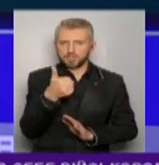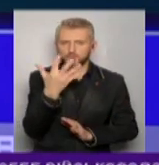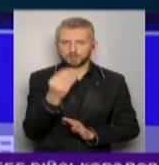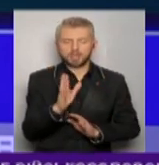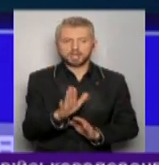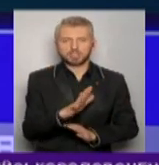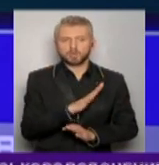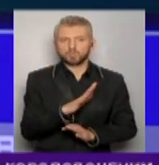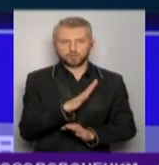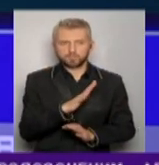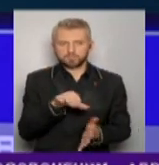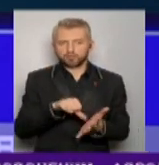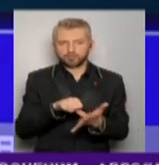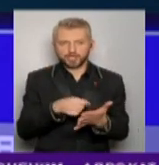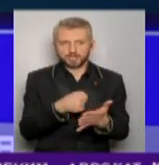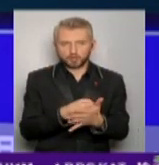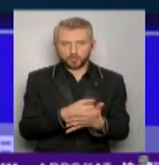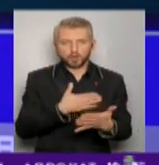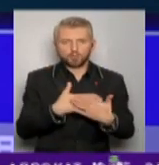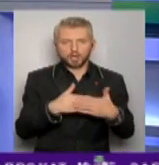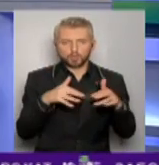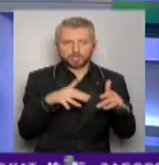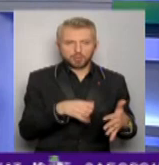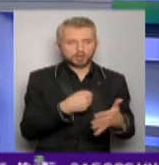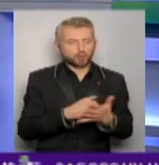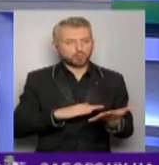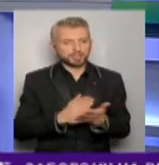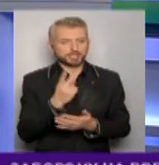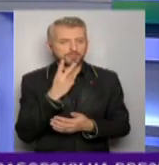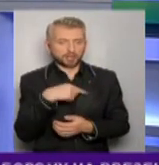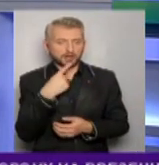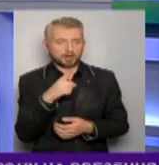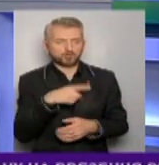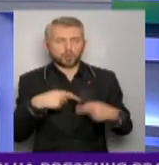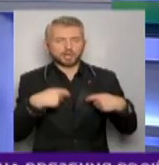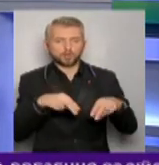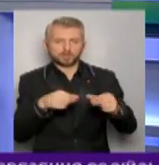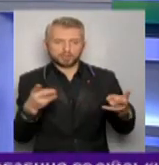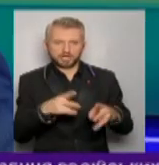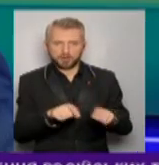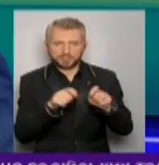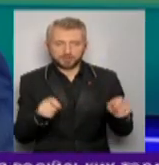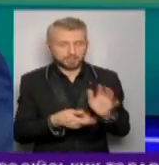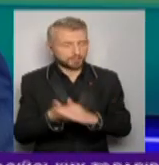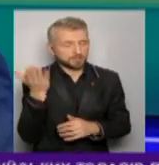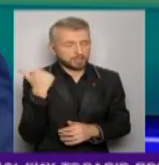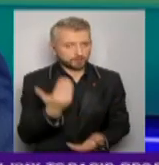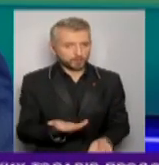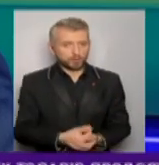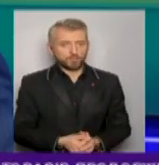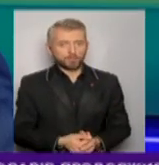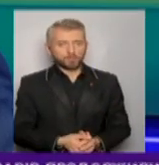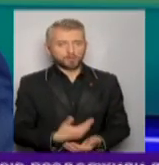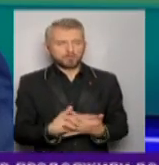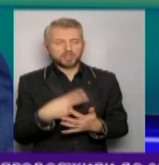був причетний до громадської діяльності, до політики, завжди казав, що ринок землі нам треба відкривати. Давним-давно, більше,